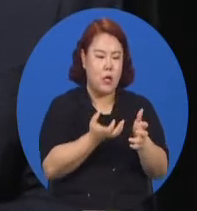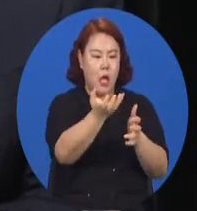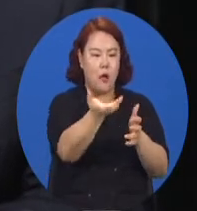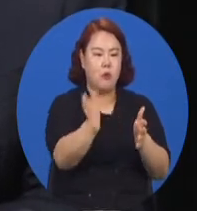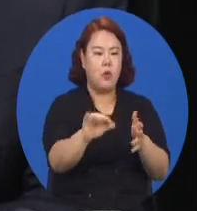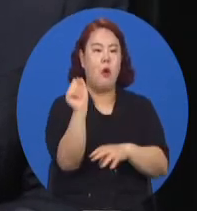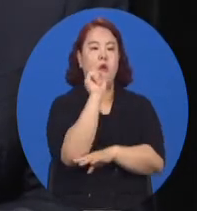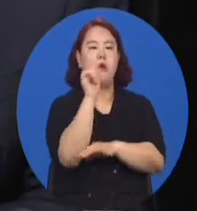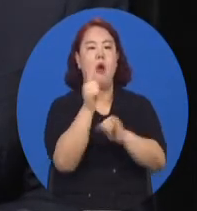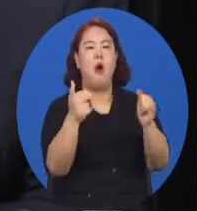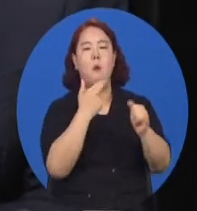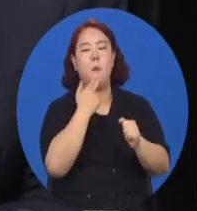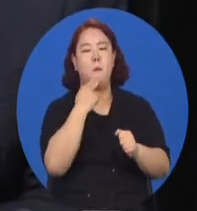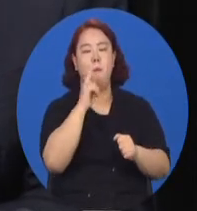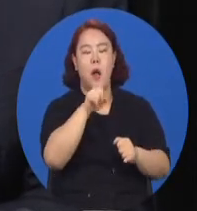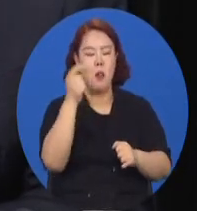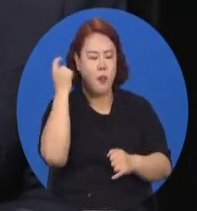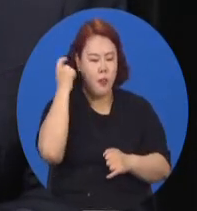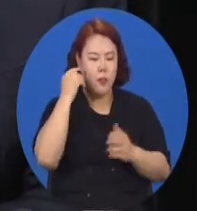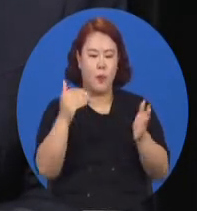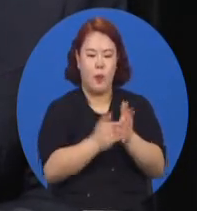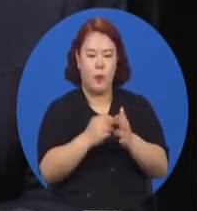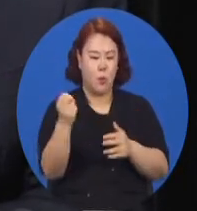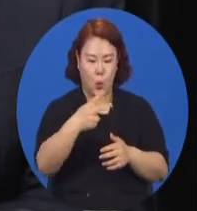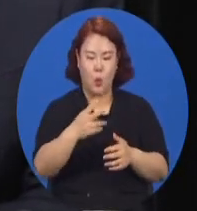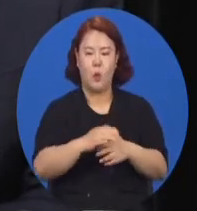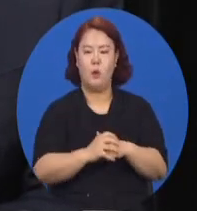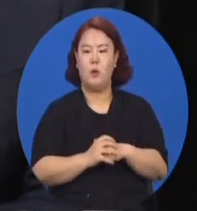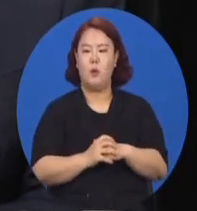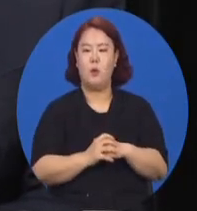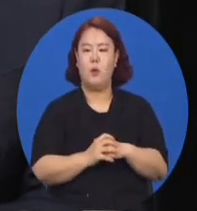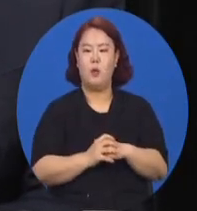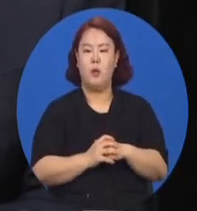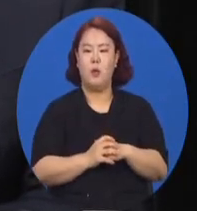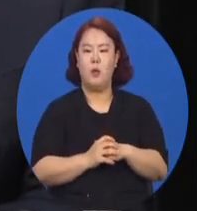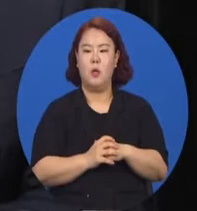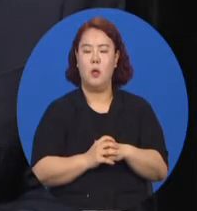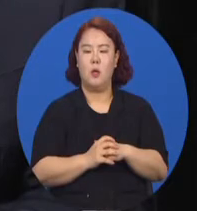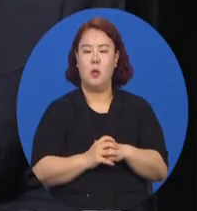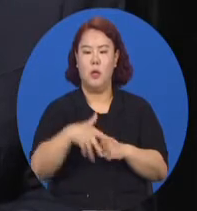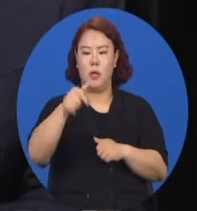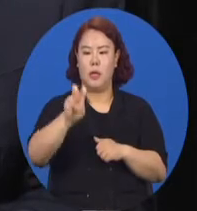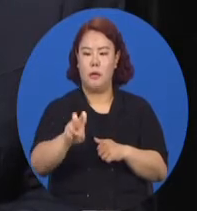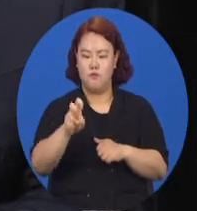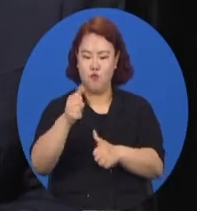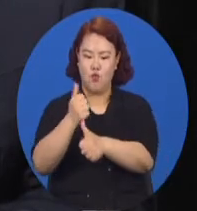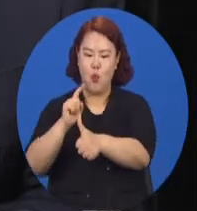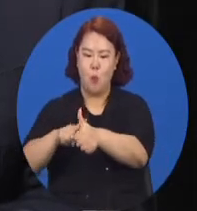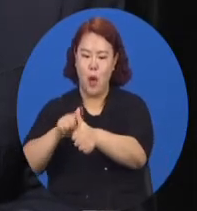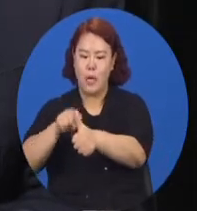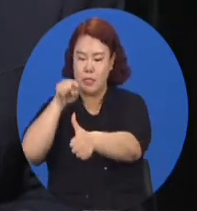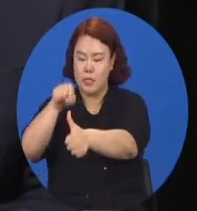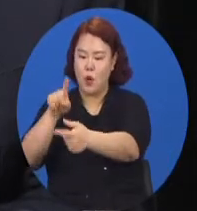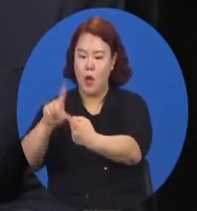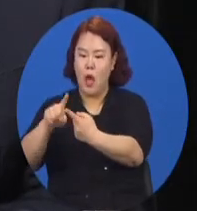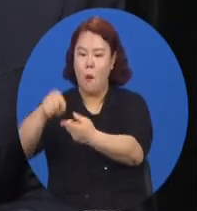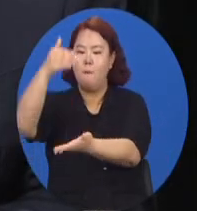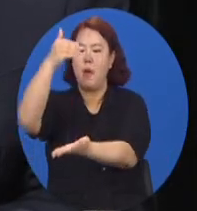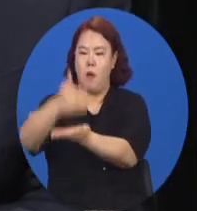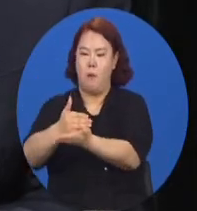이야기를 들었습니다. 그 부분하고요. 두 번째는 그 조금 전에 우리 김광지 후보께서 지적하신 폐원